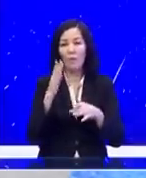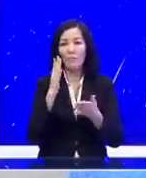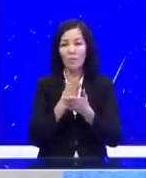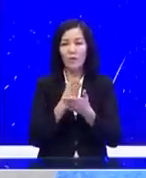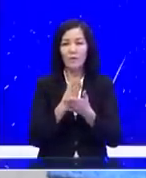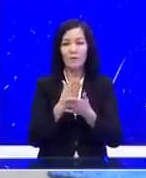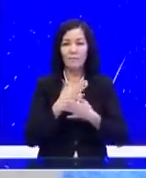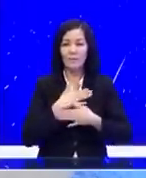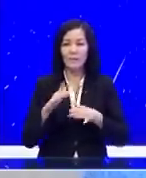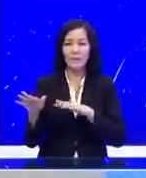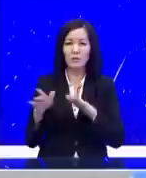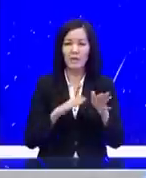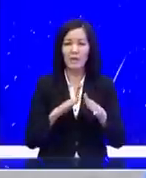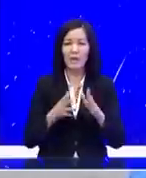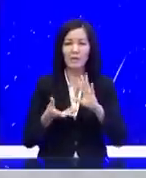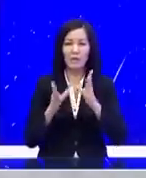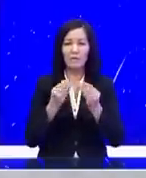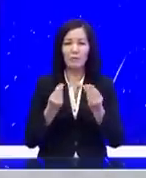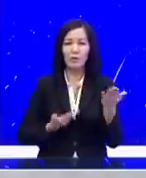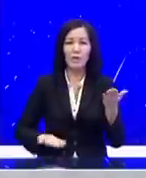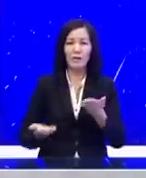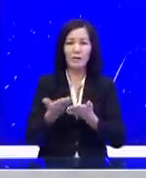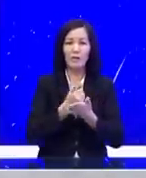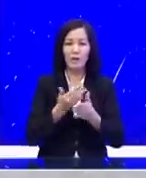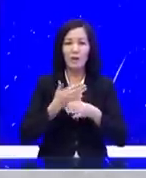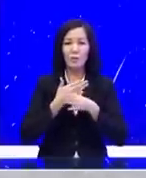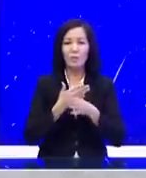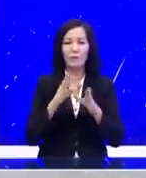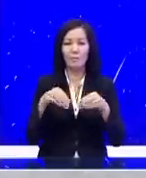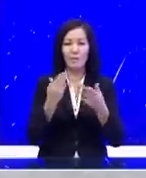шараға мешітке түскен жалпы садақа демеушілігімен берген